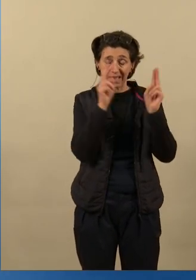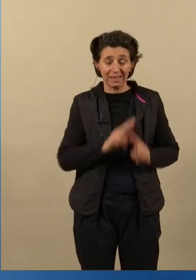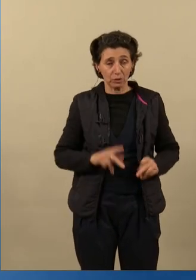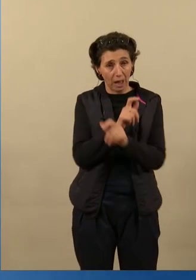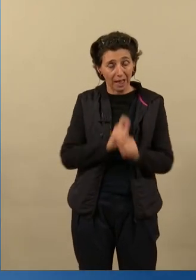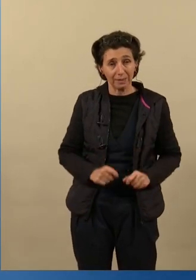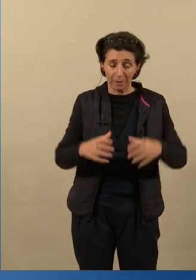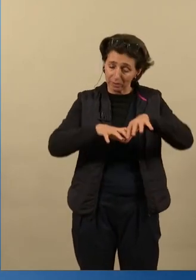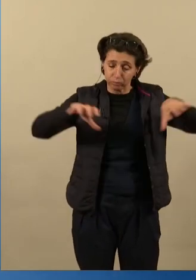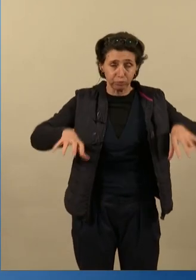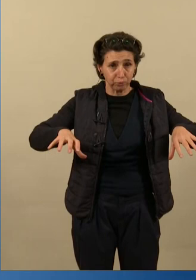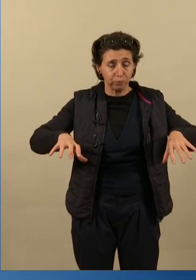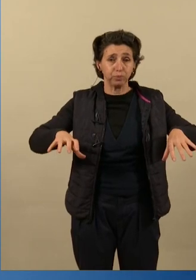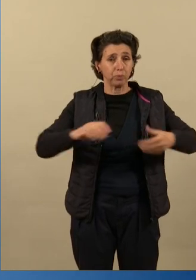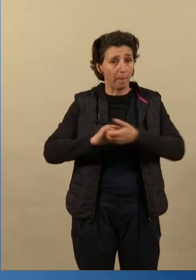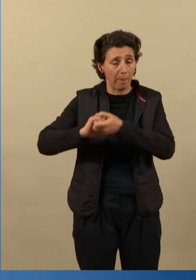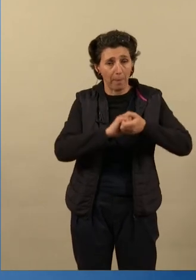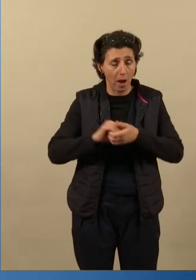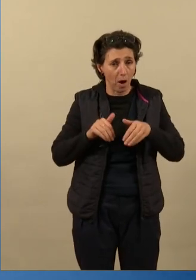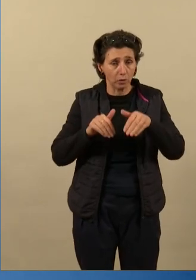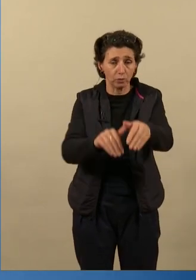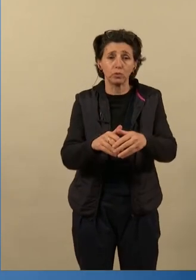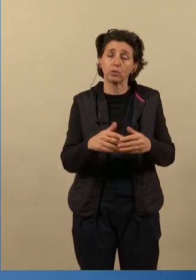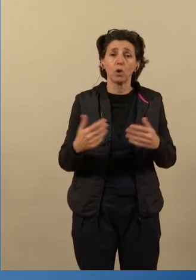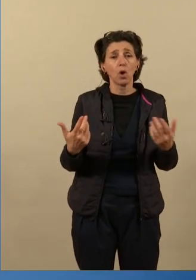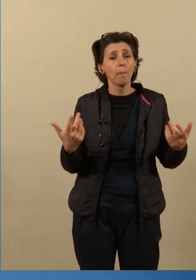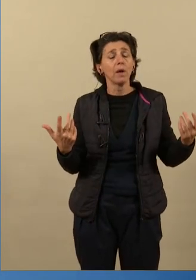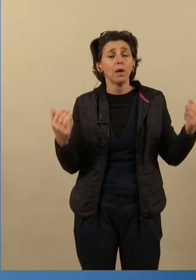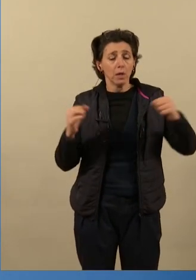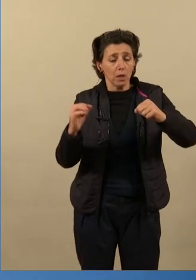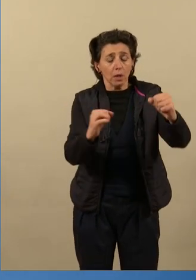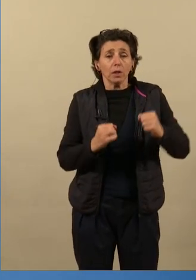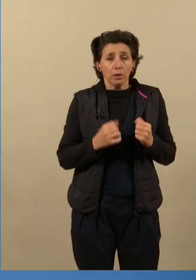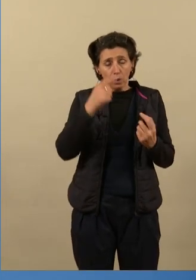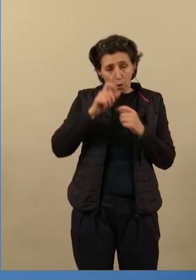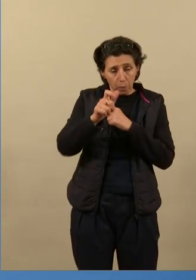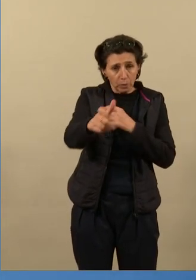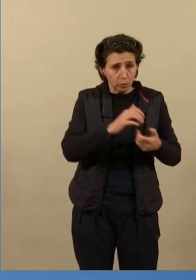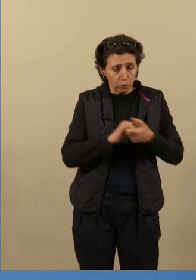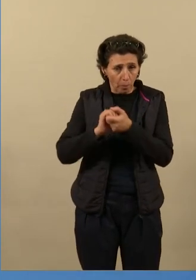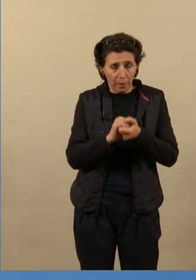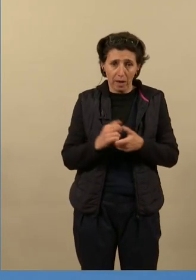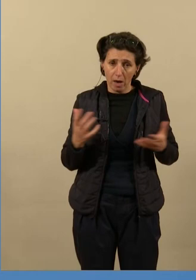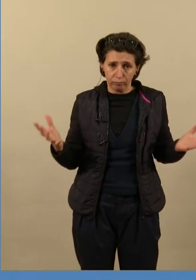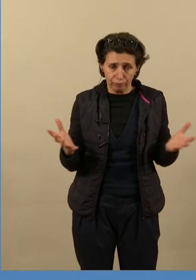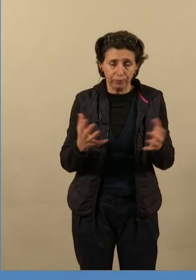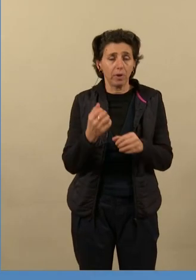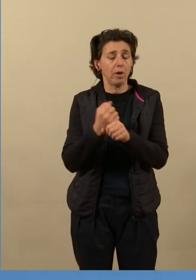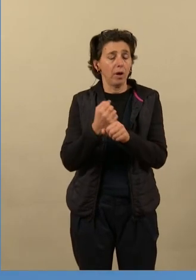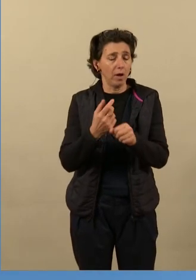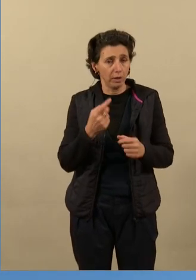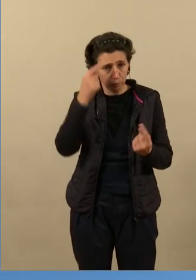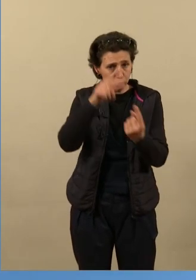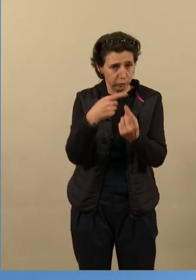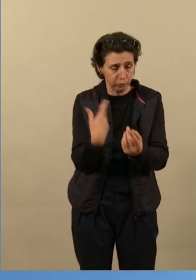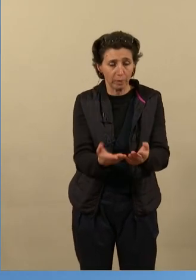le terrain continuent à œuvrer pour la coopération entre les deux camps en faveur d'un processus de paix elle refuse toute importation du conflit en